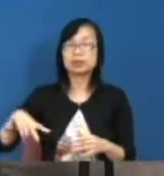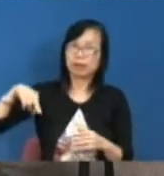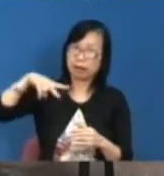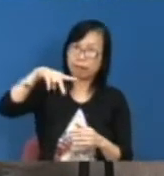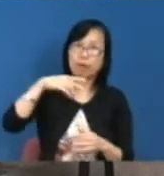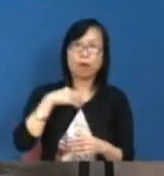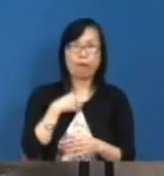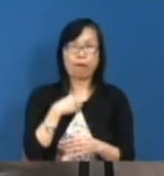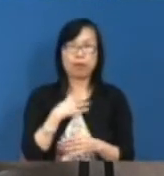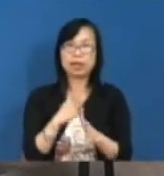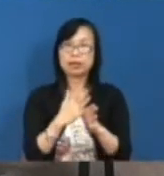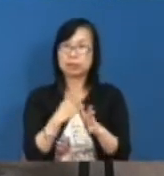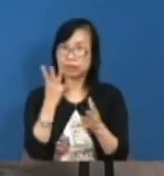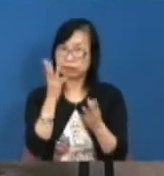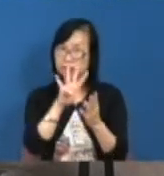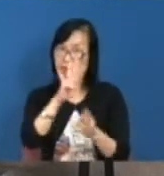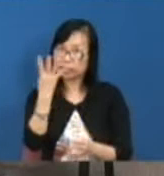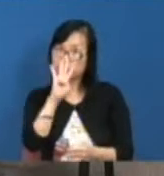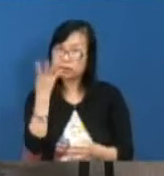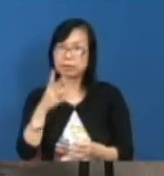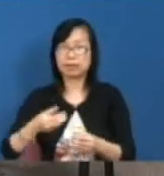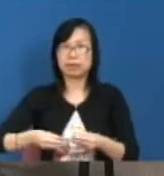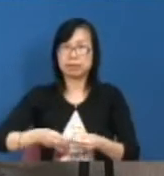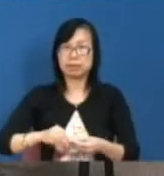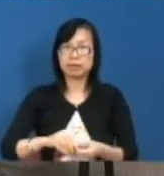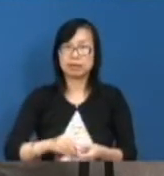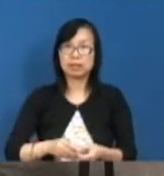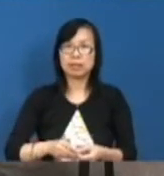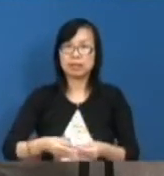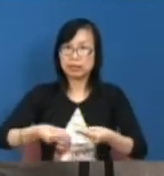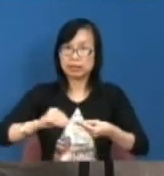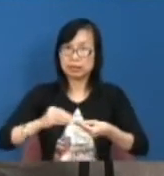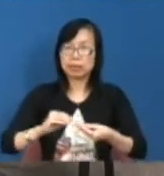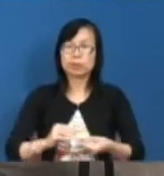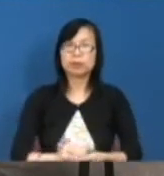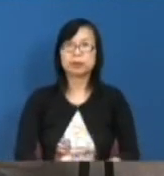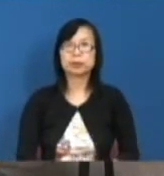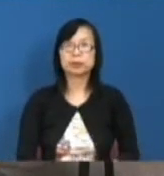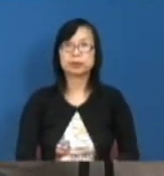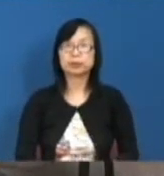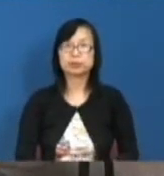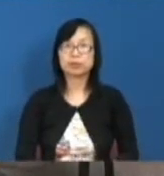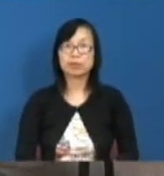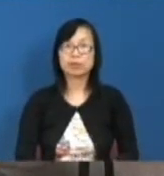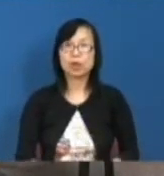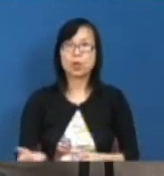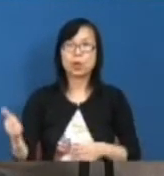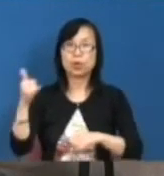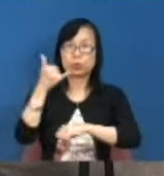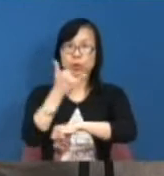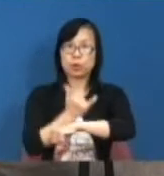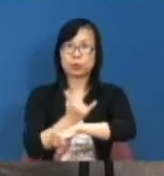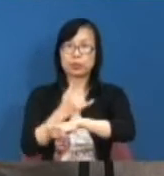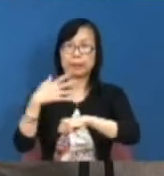就排44艘。後面仲有無數人，即係我應該排百零到啦呢手，到到六點五都係做咗